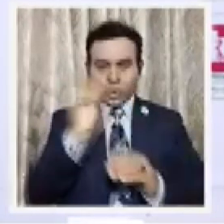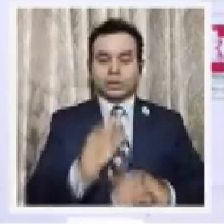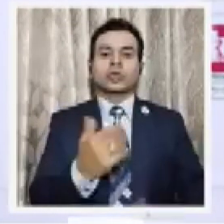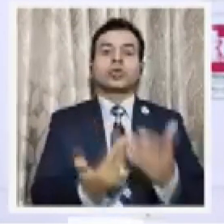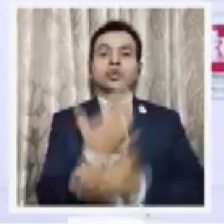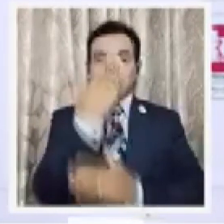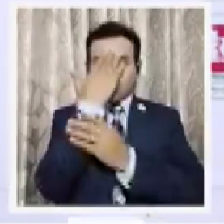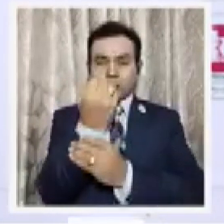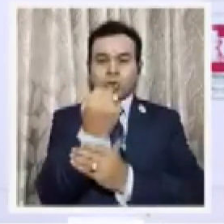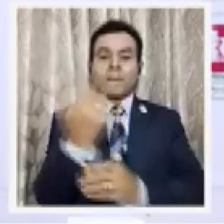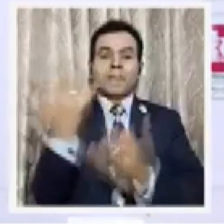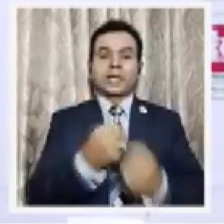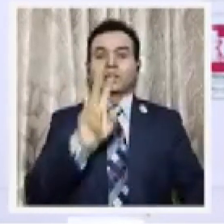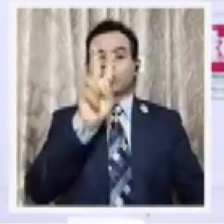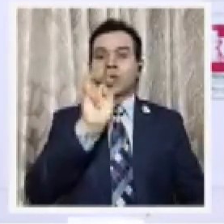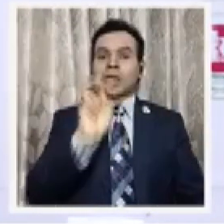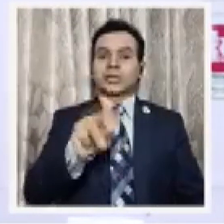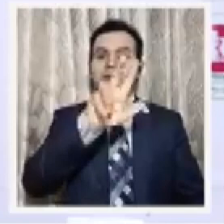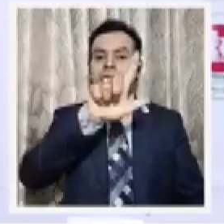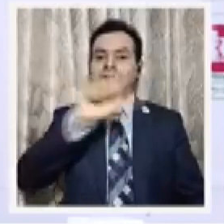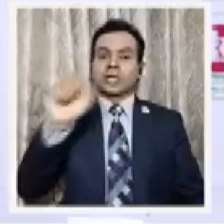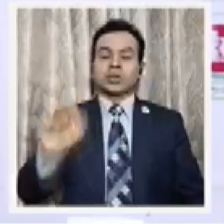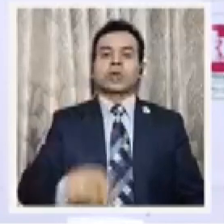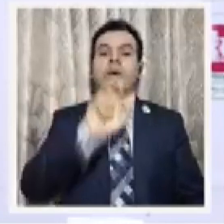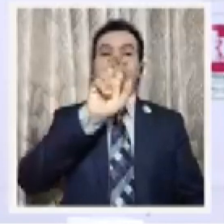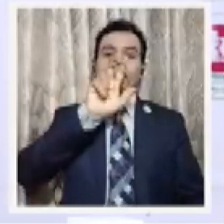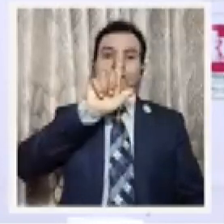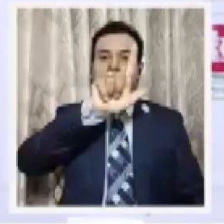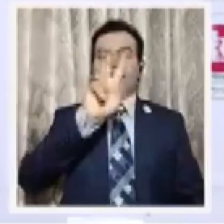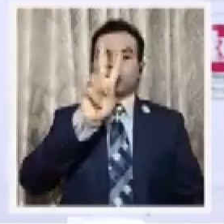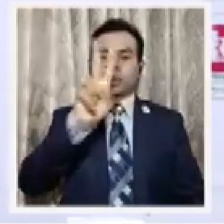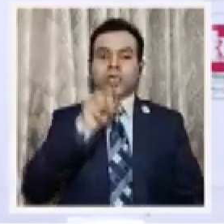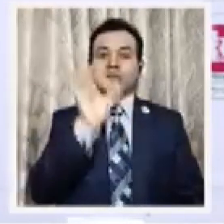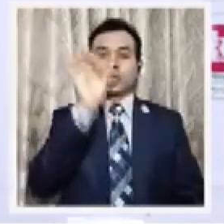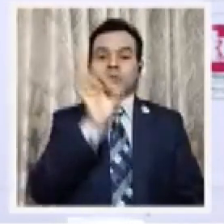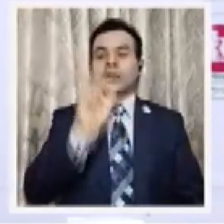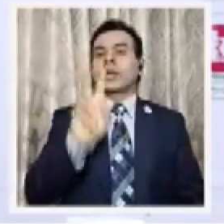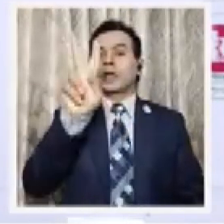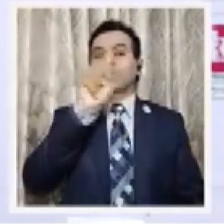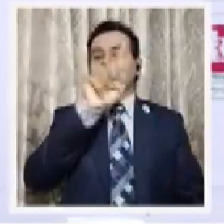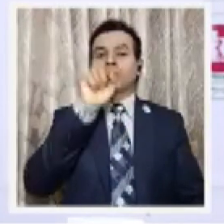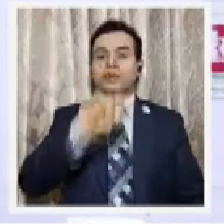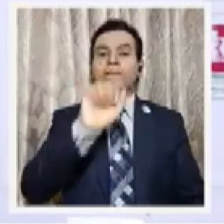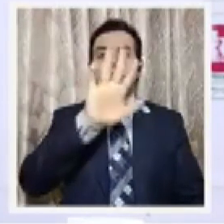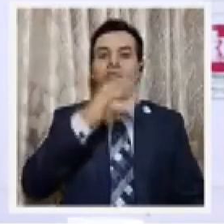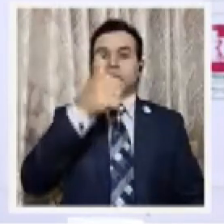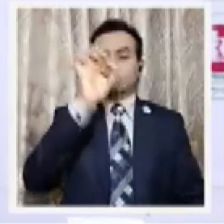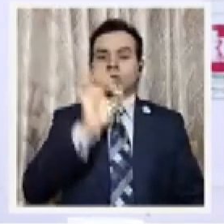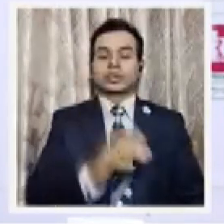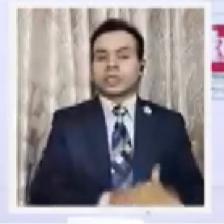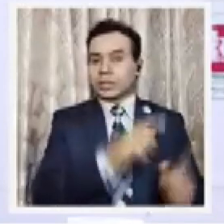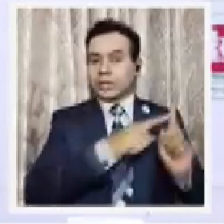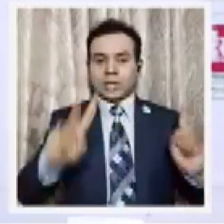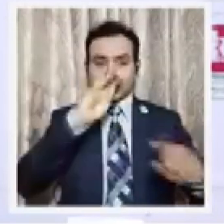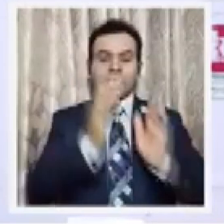11,24,417টি এবং 24 ঘন্টায় যা নমুনা পরীক্ষা হয়েছে তাতে শনাক্ত হয়েছে 2,772 জন এবং